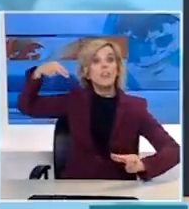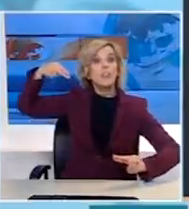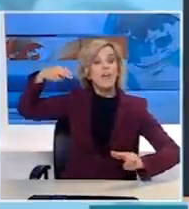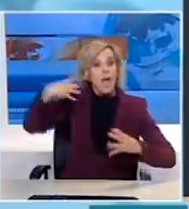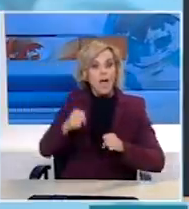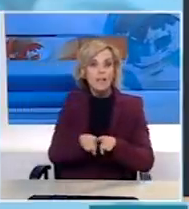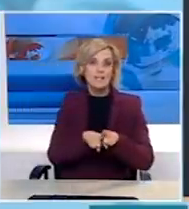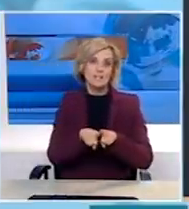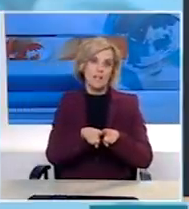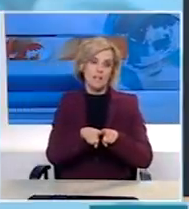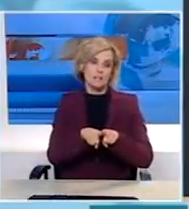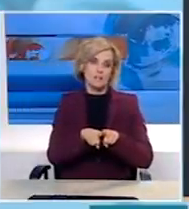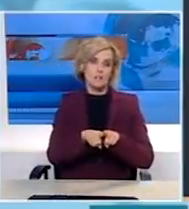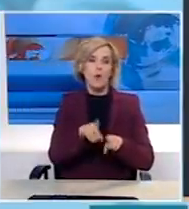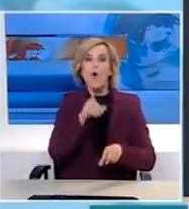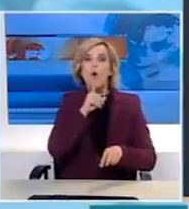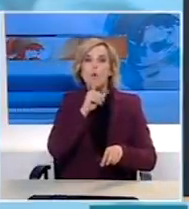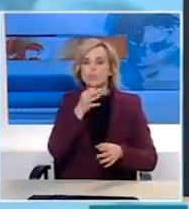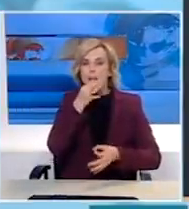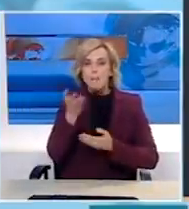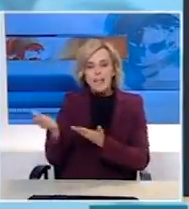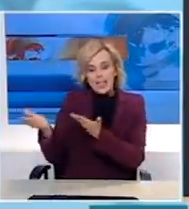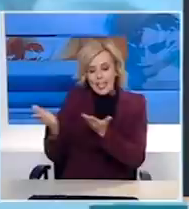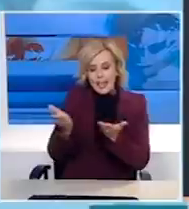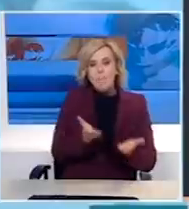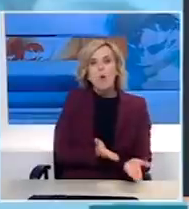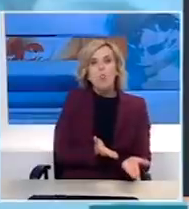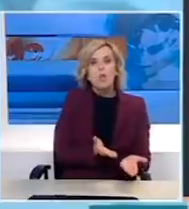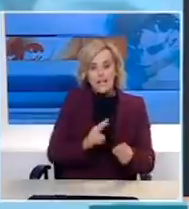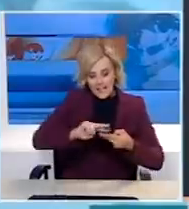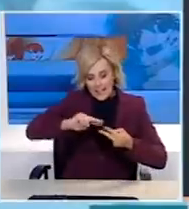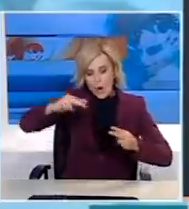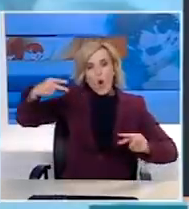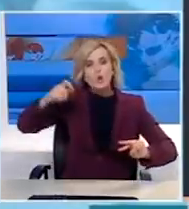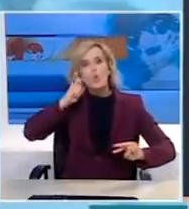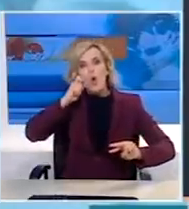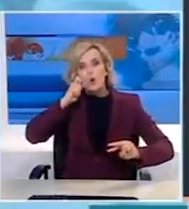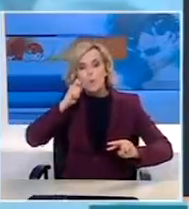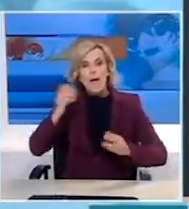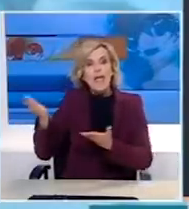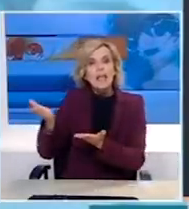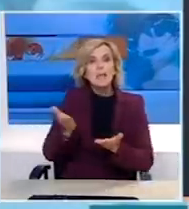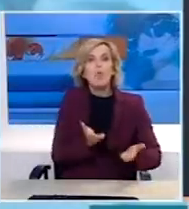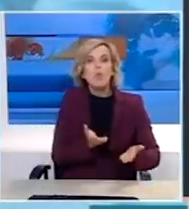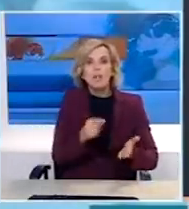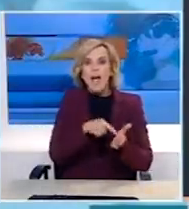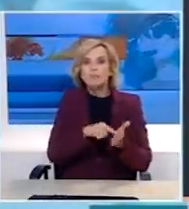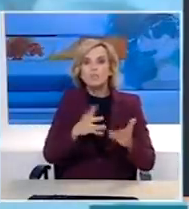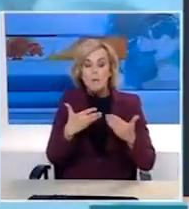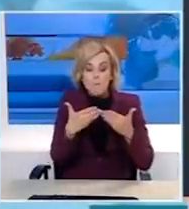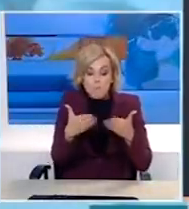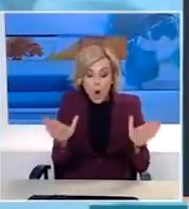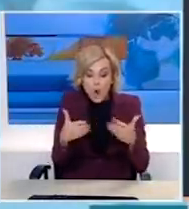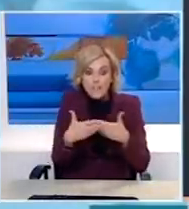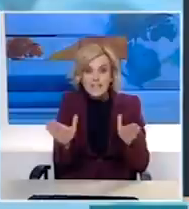καλά. Όπως το γονίδιο του υποδοχέα που χρησιμοποιεί ο ιός για να μας επιτεθεί. Της πόρτας δηλαδή για να μπει στον οργανισμό μας.